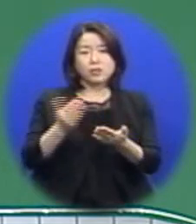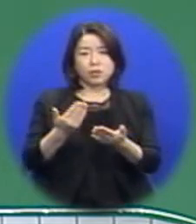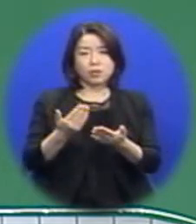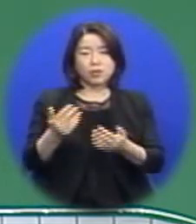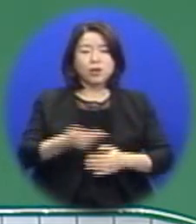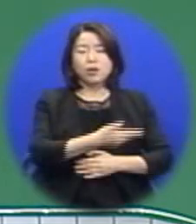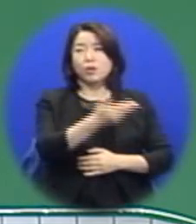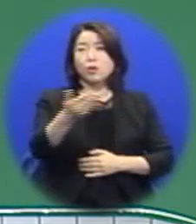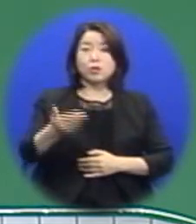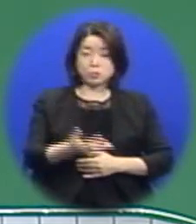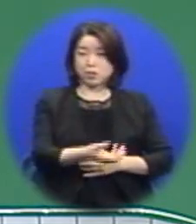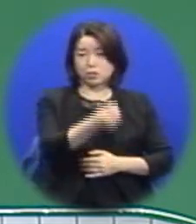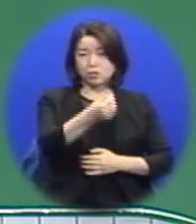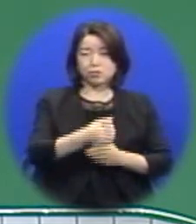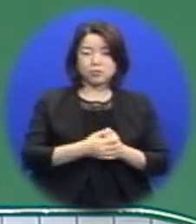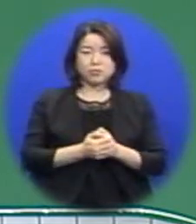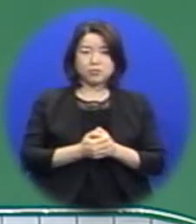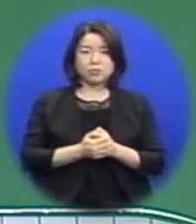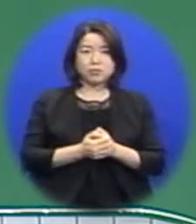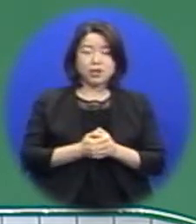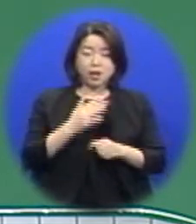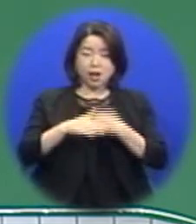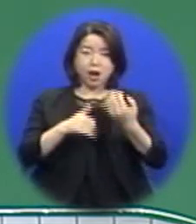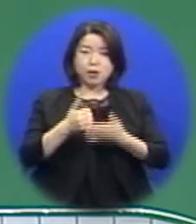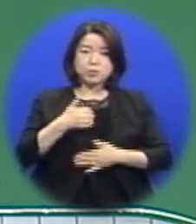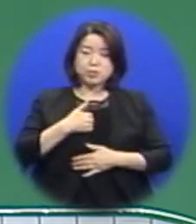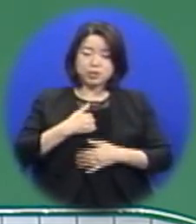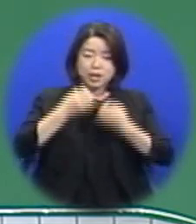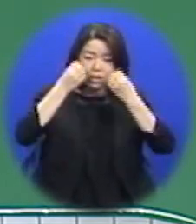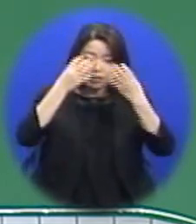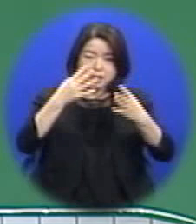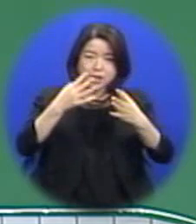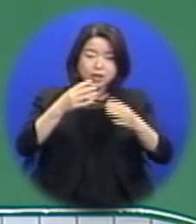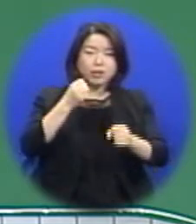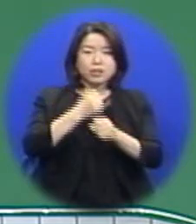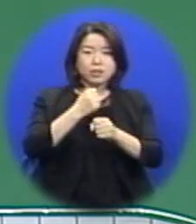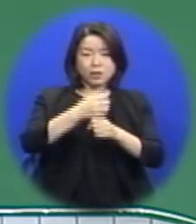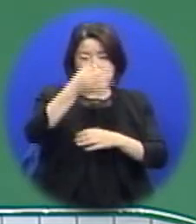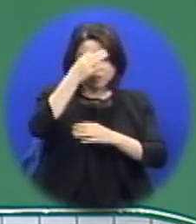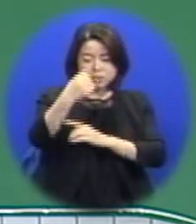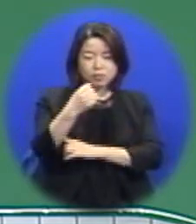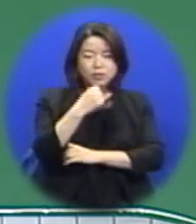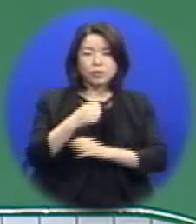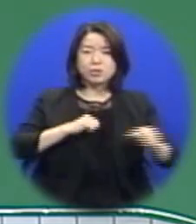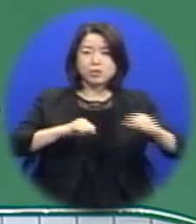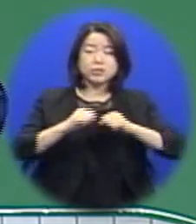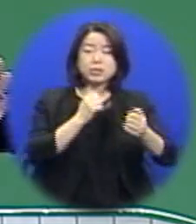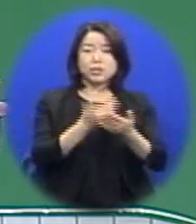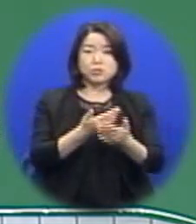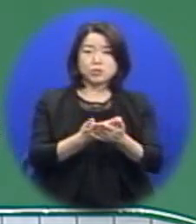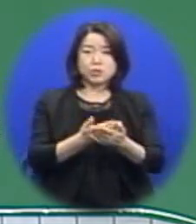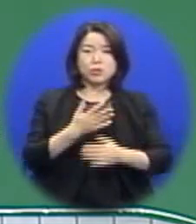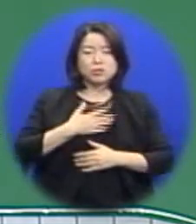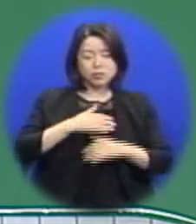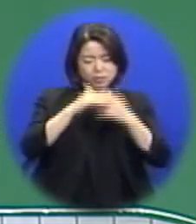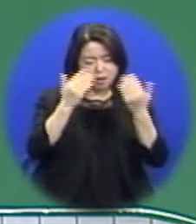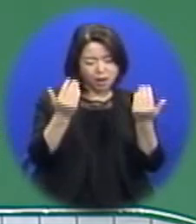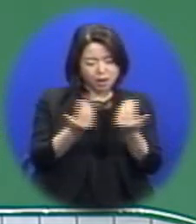하나님 주세요. 하나님 저에게 새로운 창조의 능력으로 역사해 주세요. 하나님 저 다